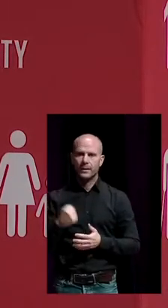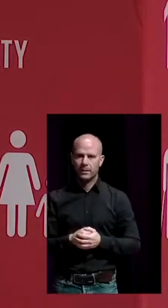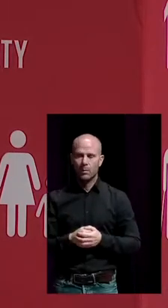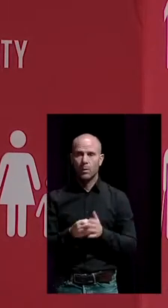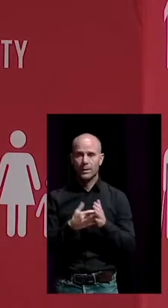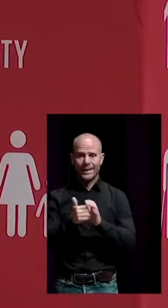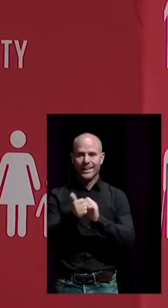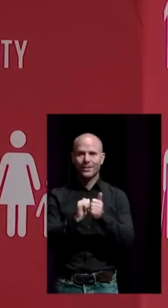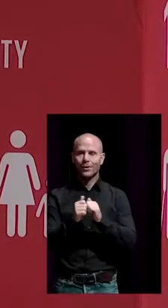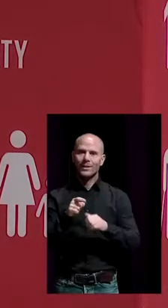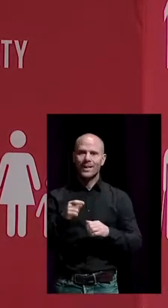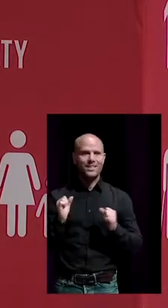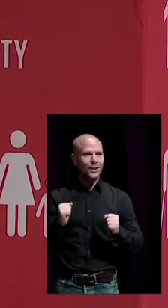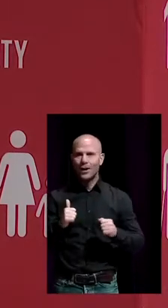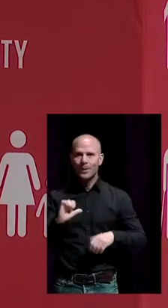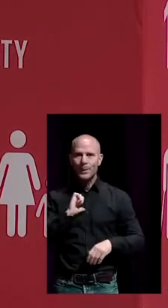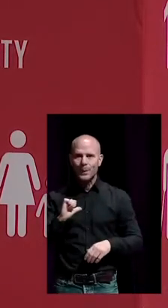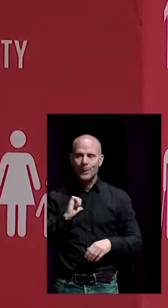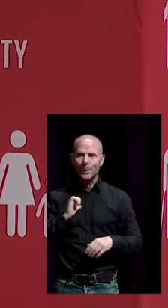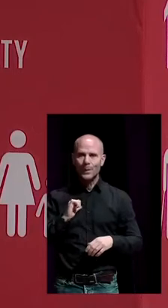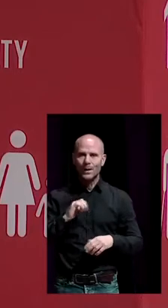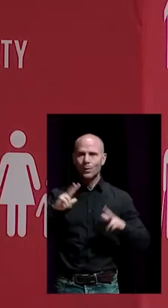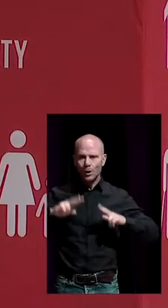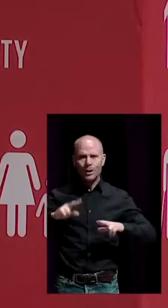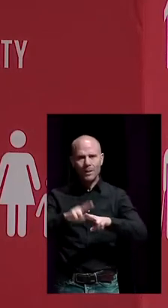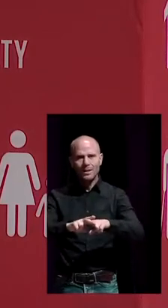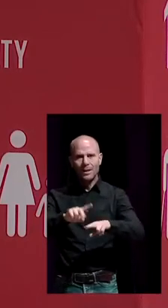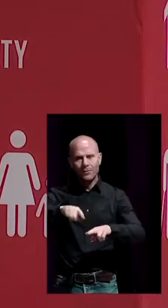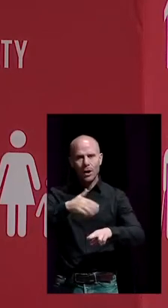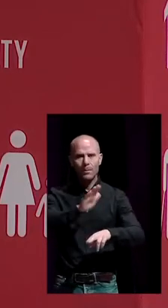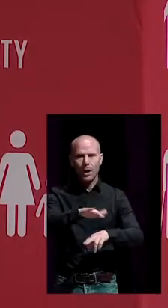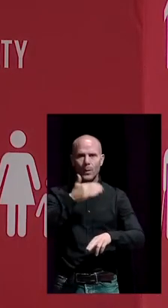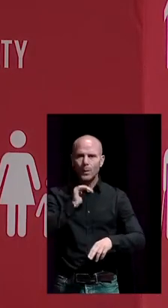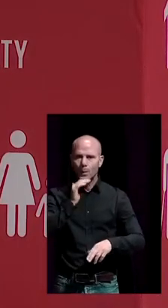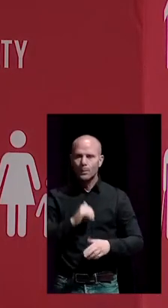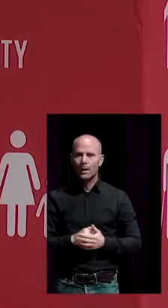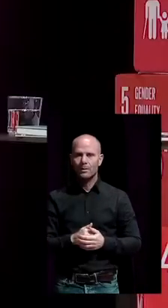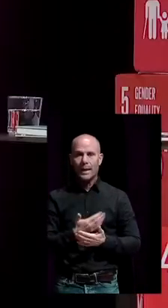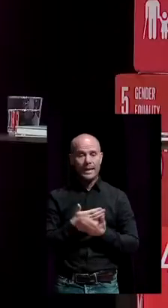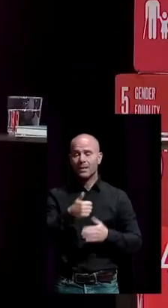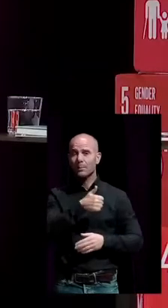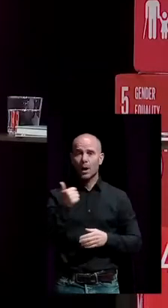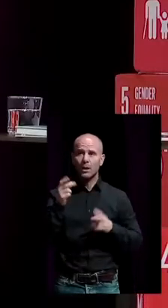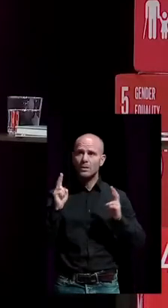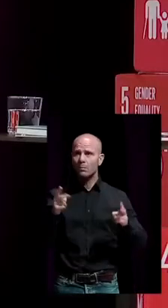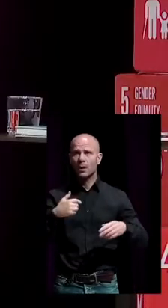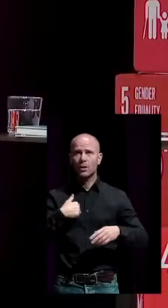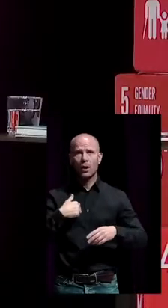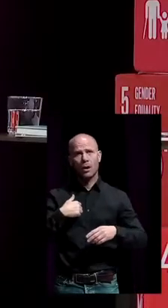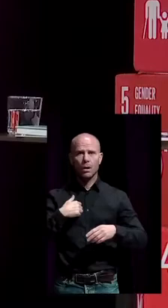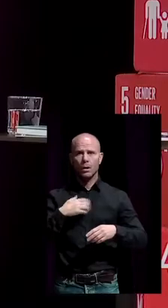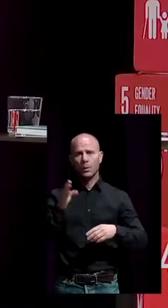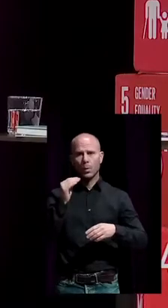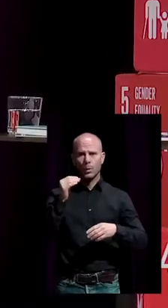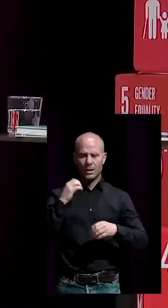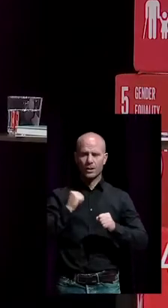idrotten, det ska ju vara en rolig och trygg plats för barn och ungdomar. Inte bara sådär som jag kanske höll på och tänkte att jag